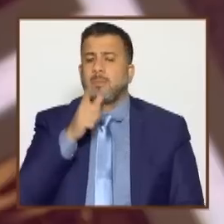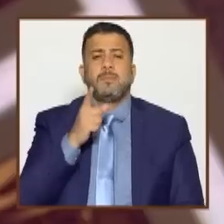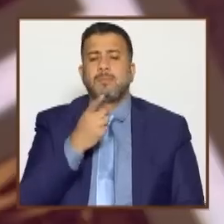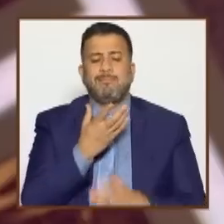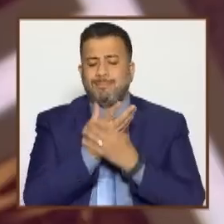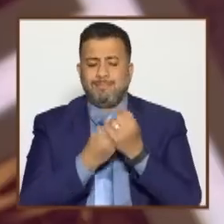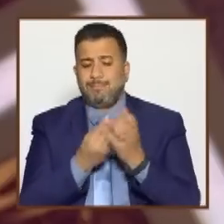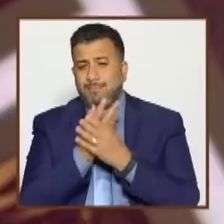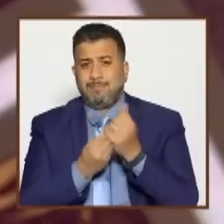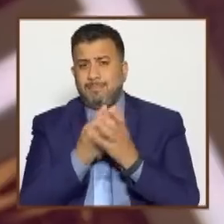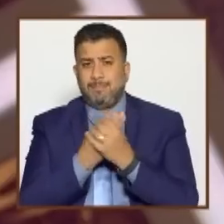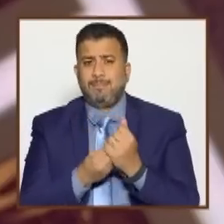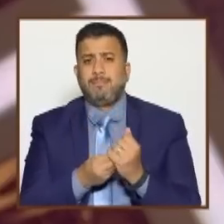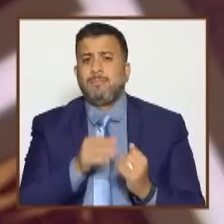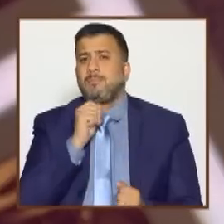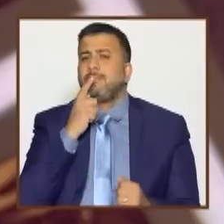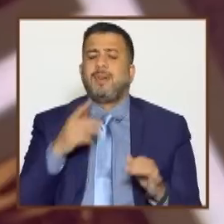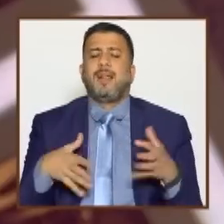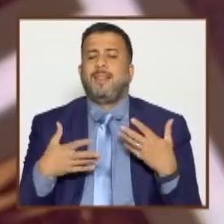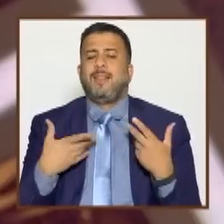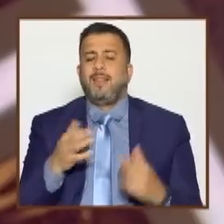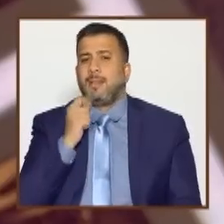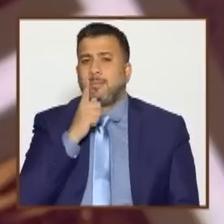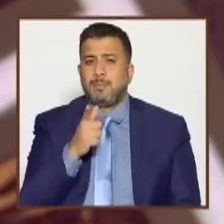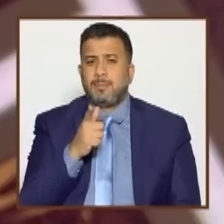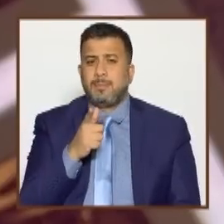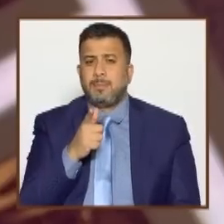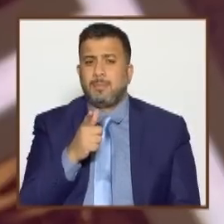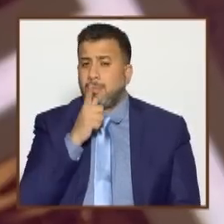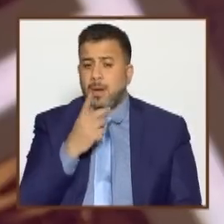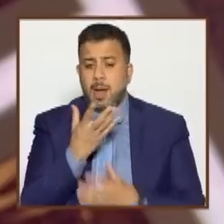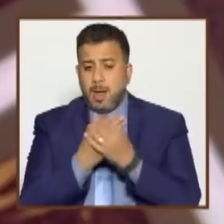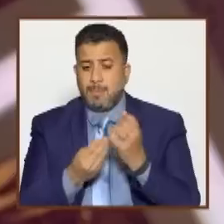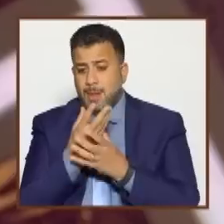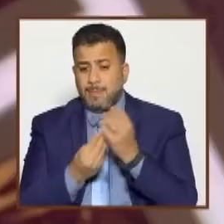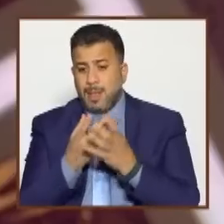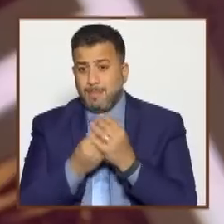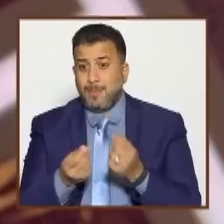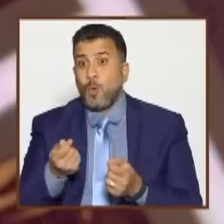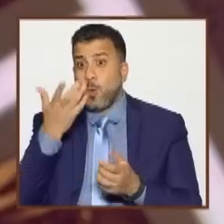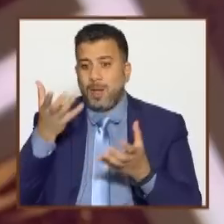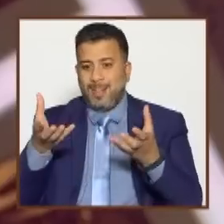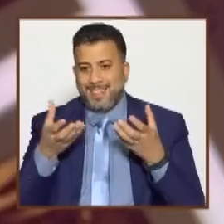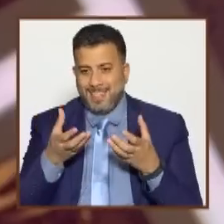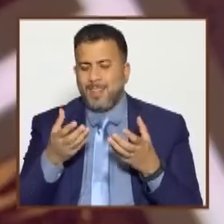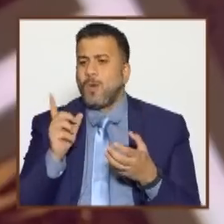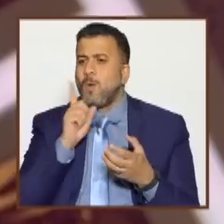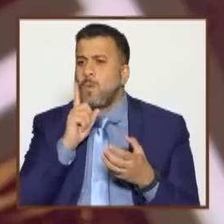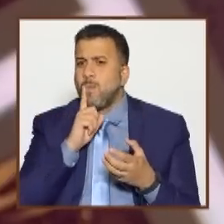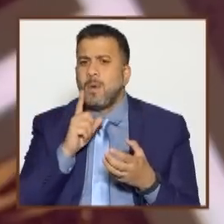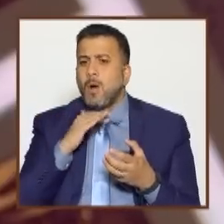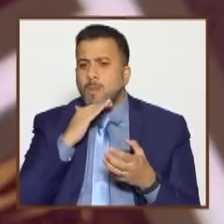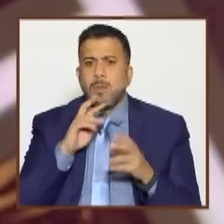الأولاد ويفرحون ويظهرون الفرح، لأن الولد إذا جاب شيء غالي وشاف الوالدة تسأل والوالد